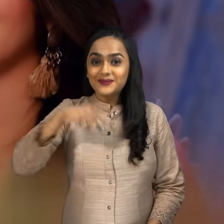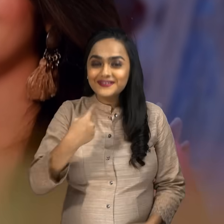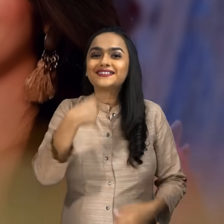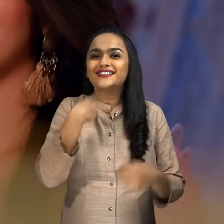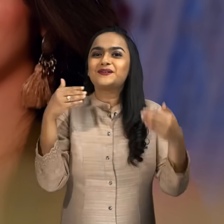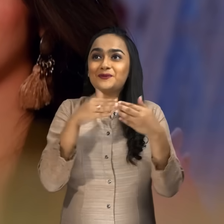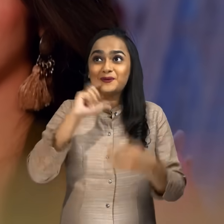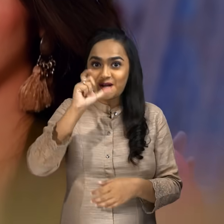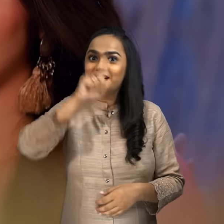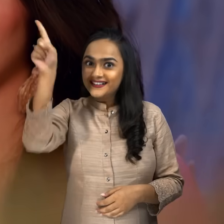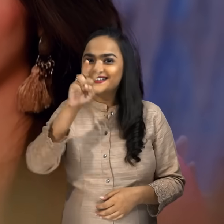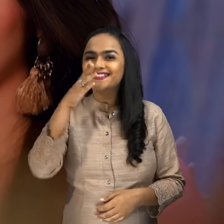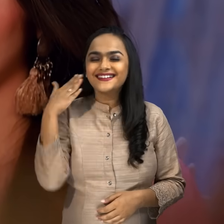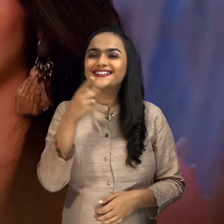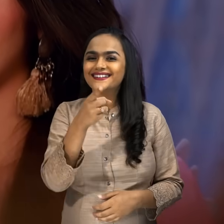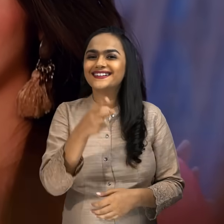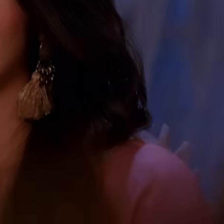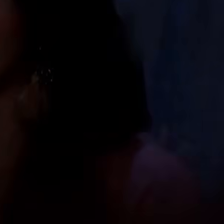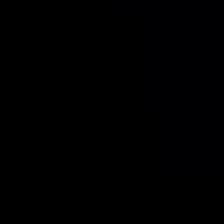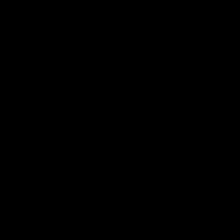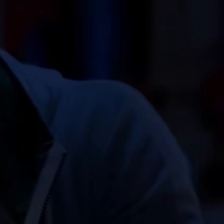कल मिलूंगी तुमसे विराट सिंह, कॉलेज में।